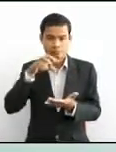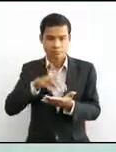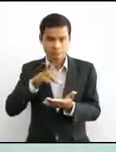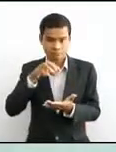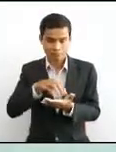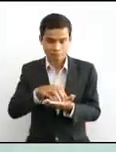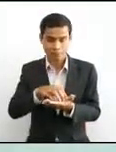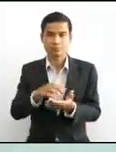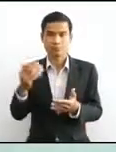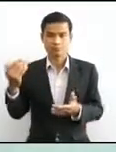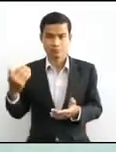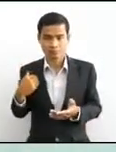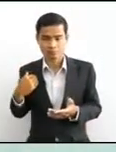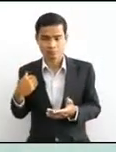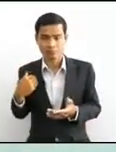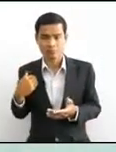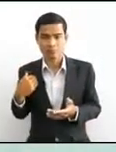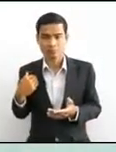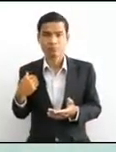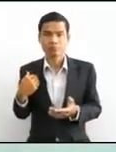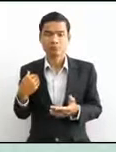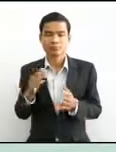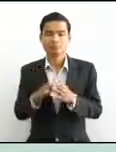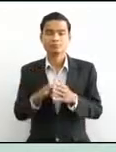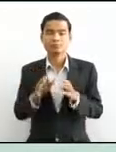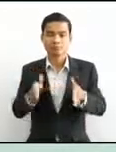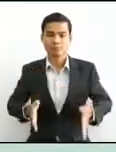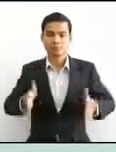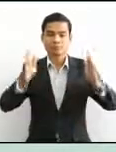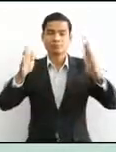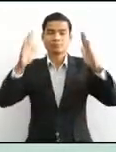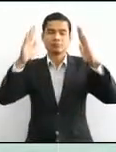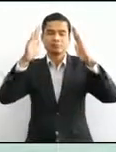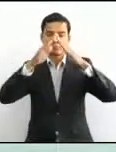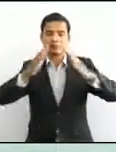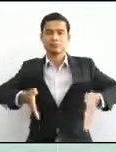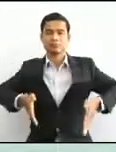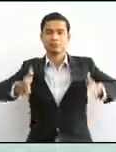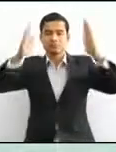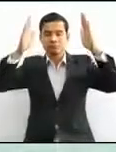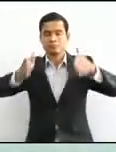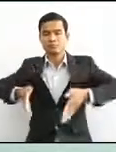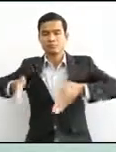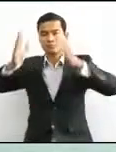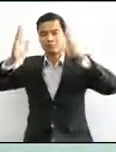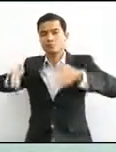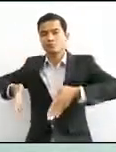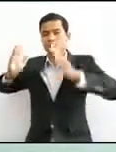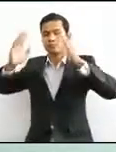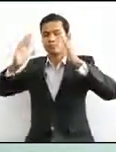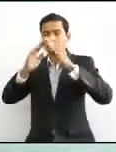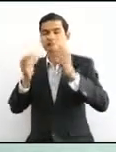bình, mên. Bố bố chìa tràn. Mình nè cử ơ con bằng bình bia ấy nè.